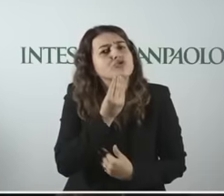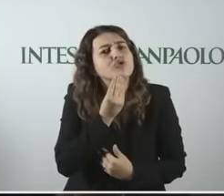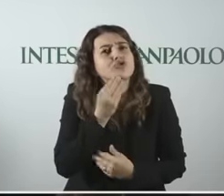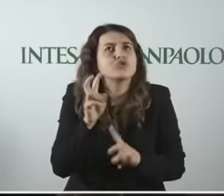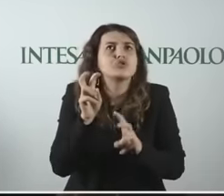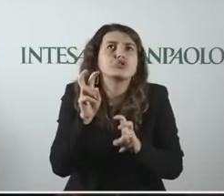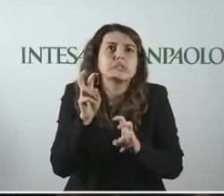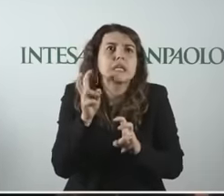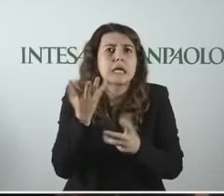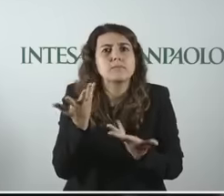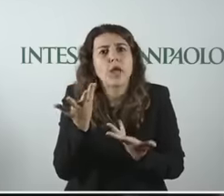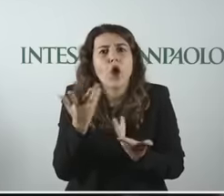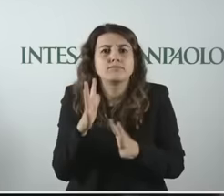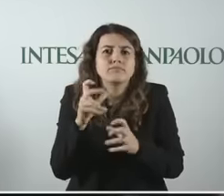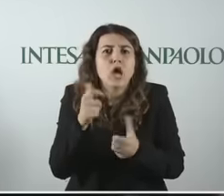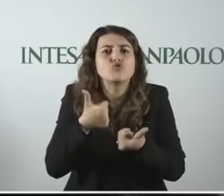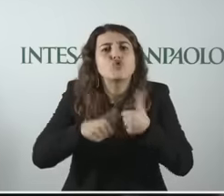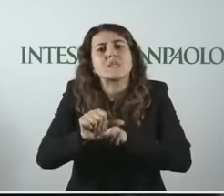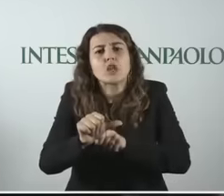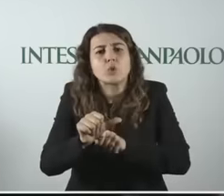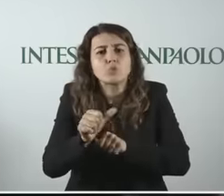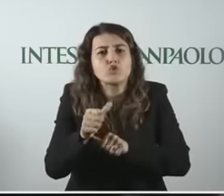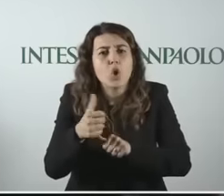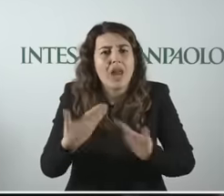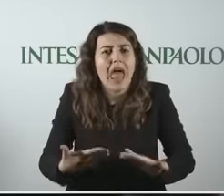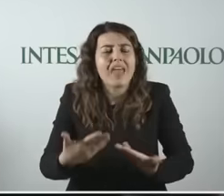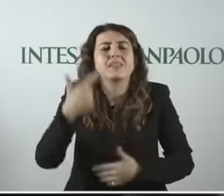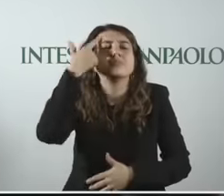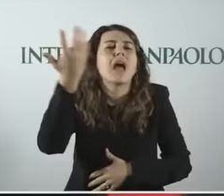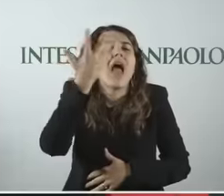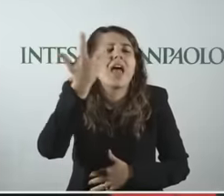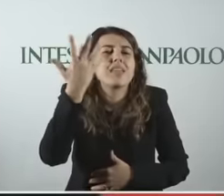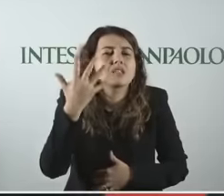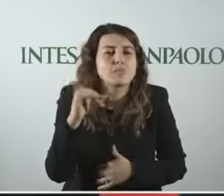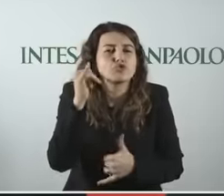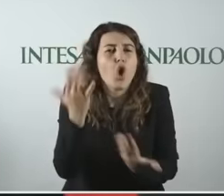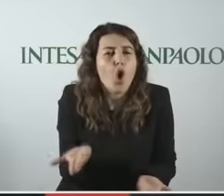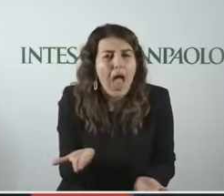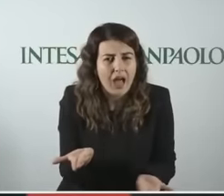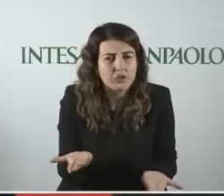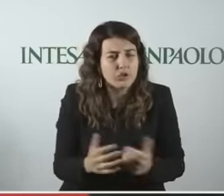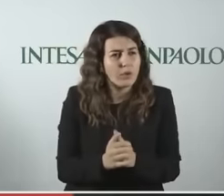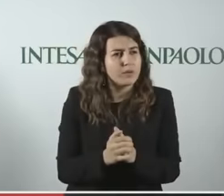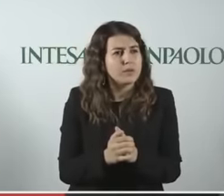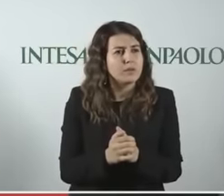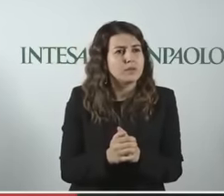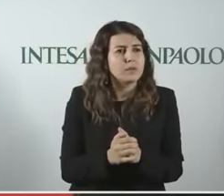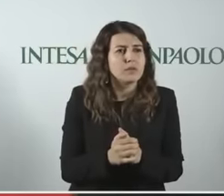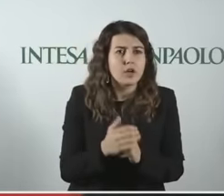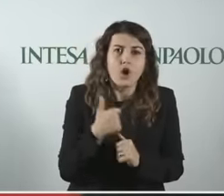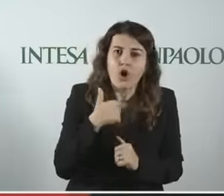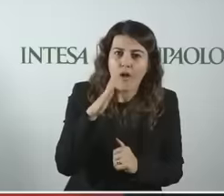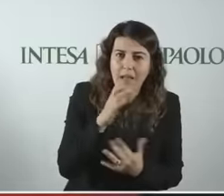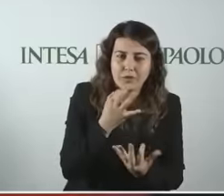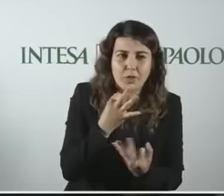Dei sostituti di quelli che che oggi conosciamo come il cioccolato per esempio Certo grazie mille Eh dunque se ho capito bene anche